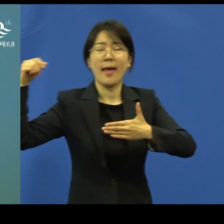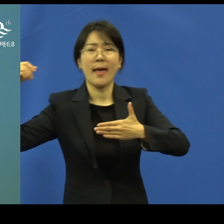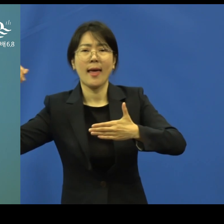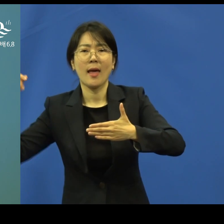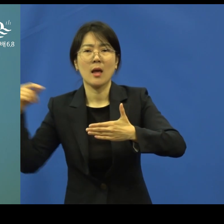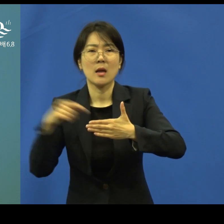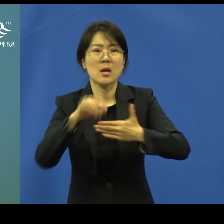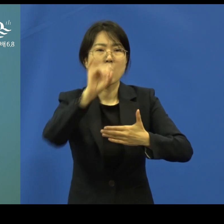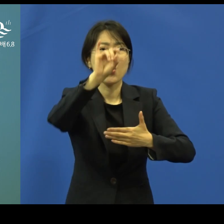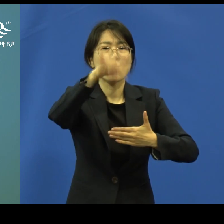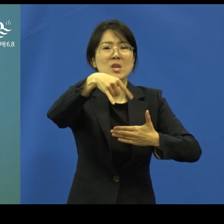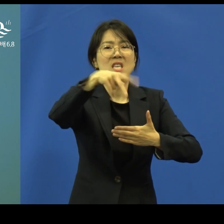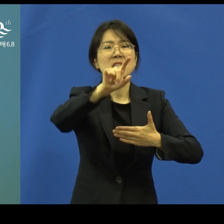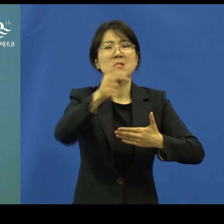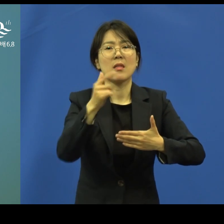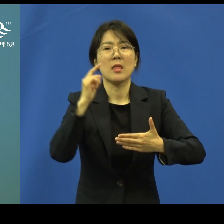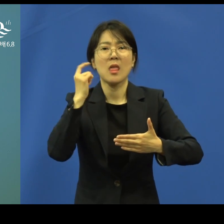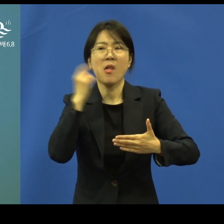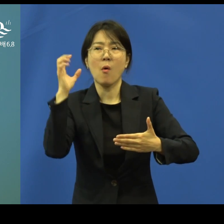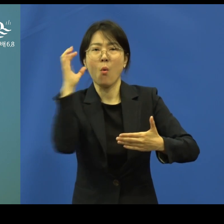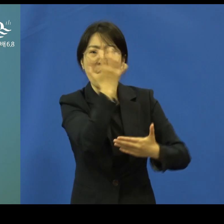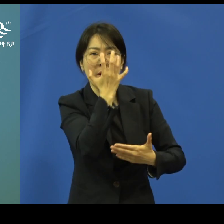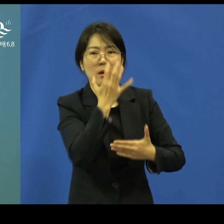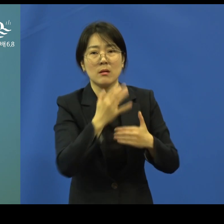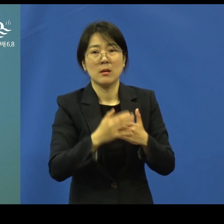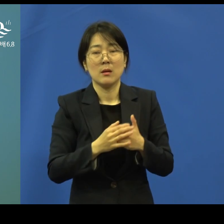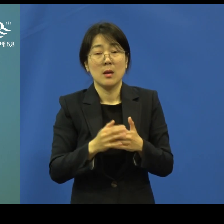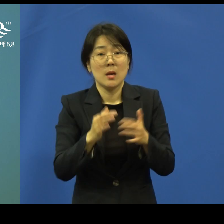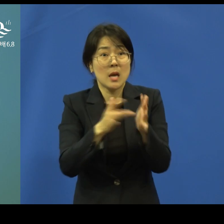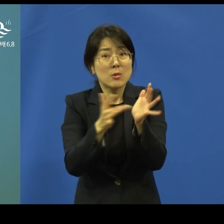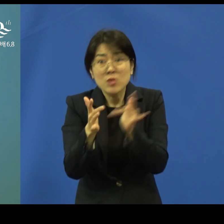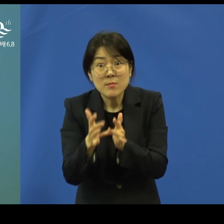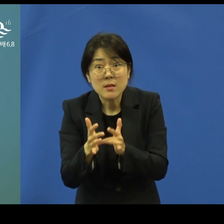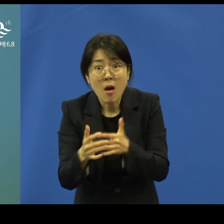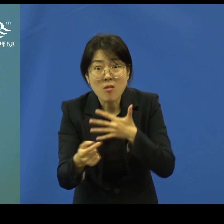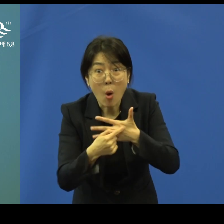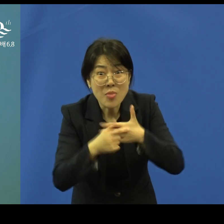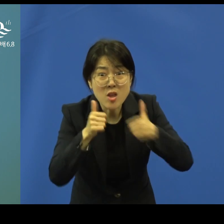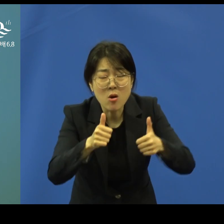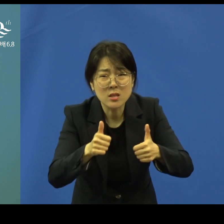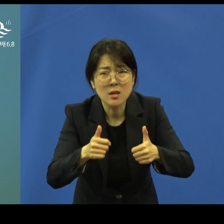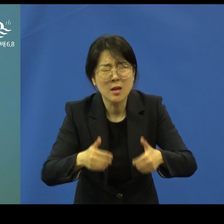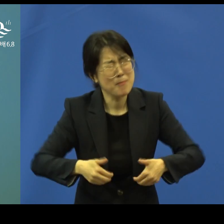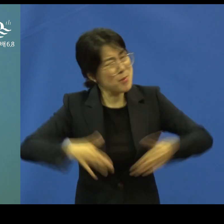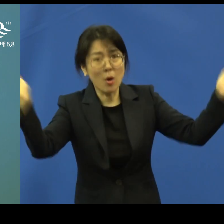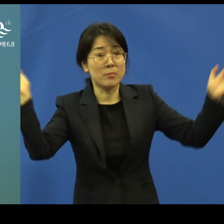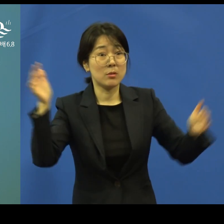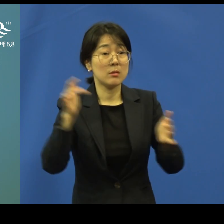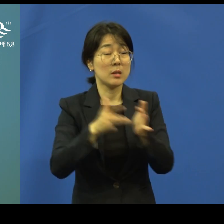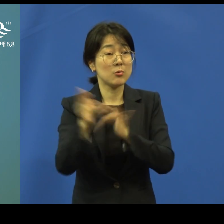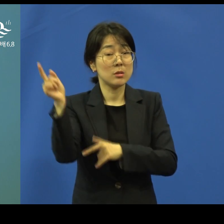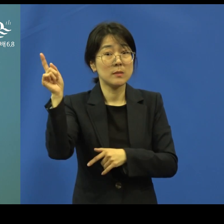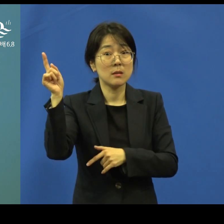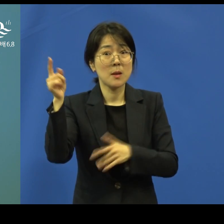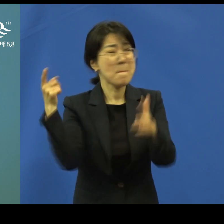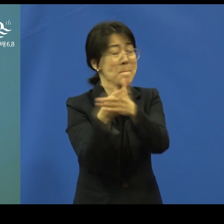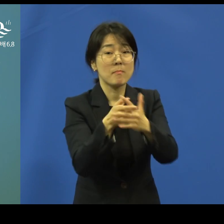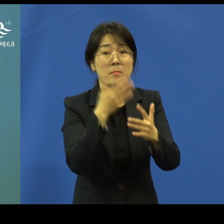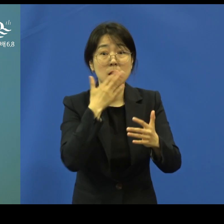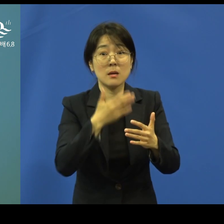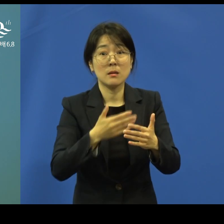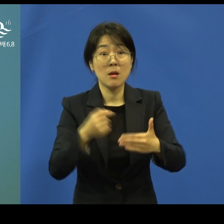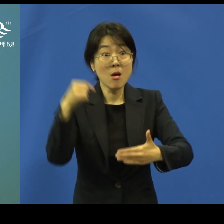아멘이라는 말은 진실되다, 그죠? 진실함이 빠져버린 거예요. 예. 겉으로만 보면 전혀 알 수가